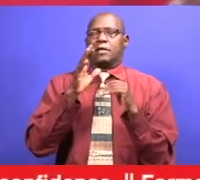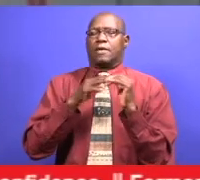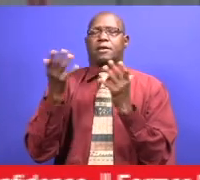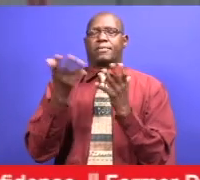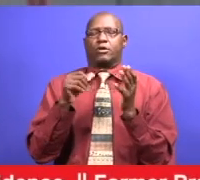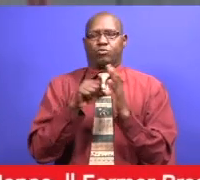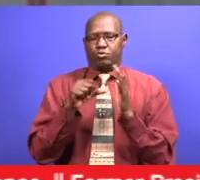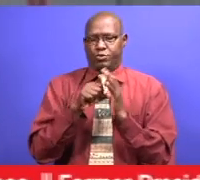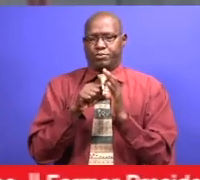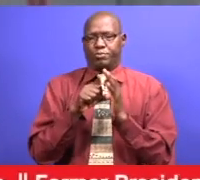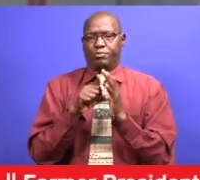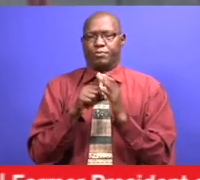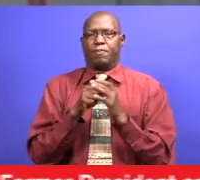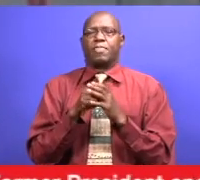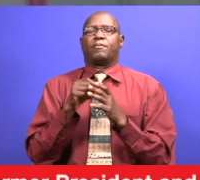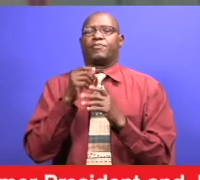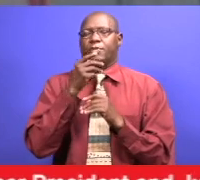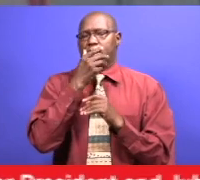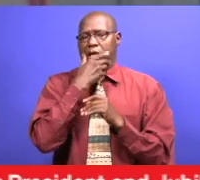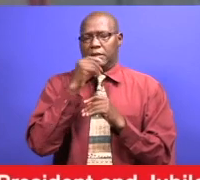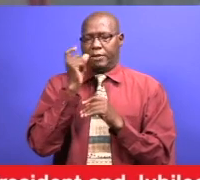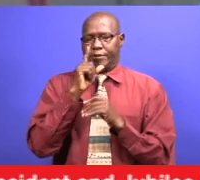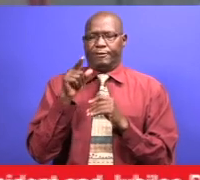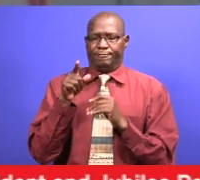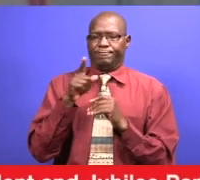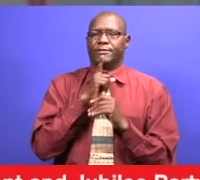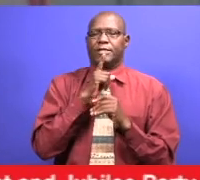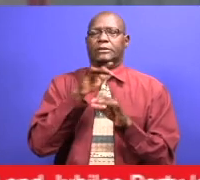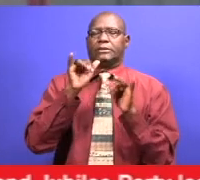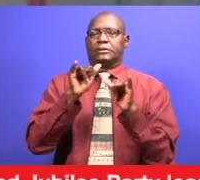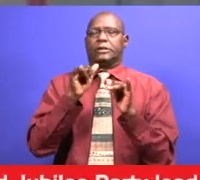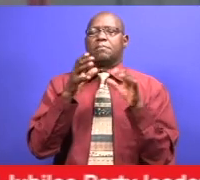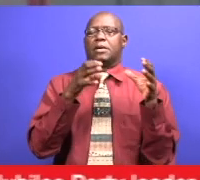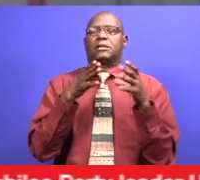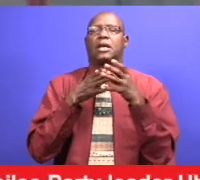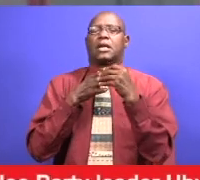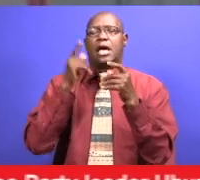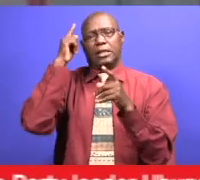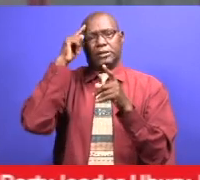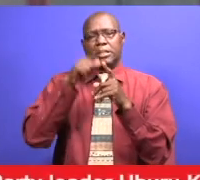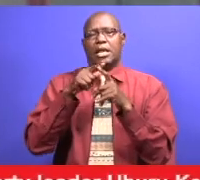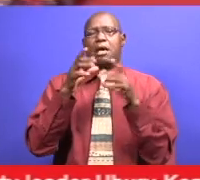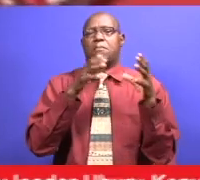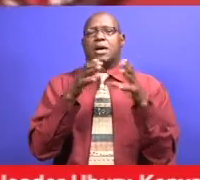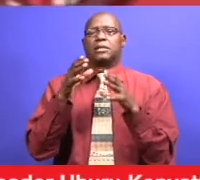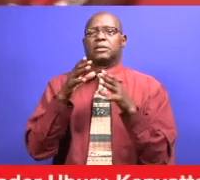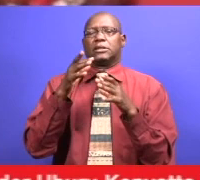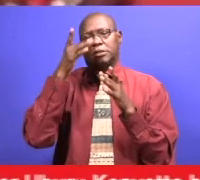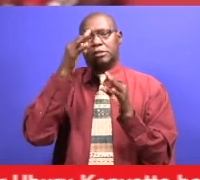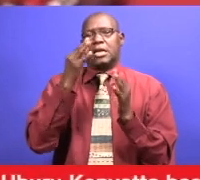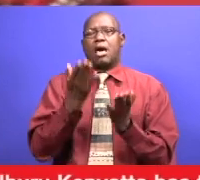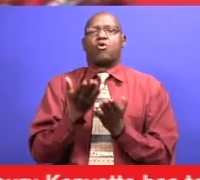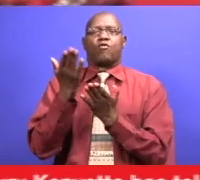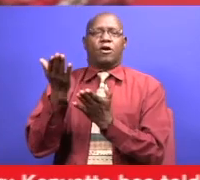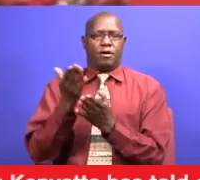respect is a two-way street. Kenyatta said that he'll remain as the party leader until the party members decide that he should hand over. Wale